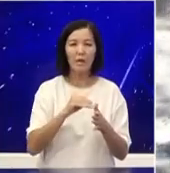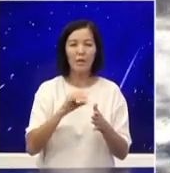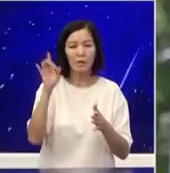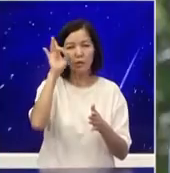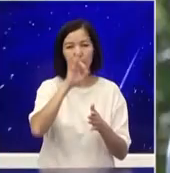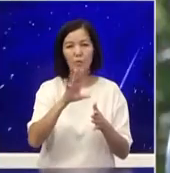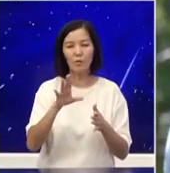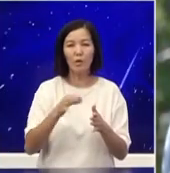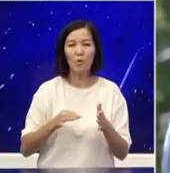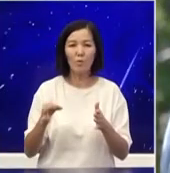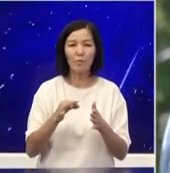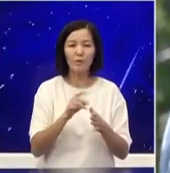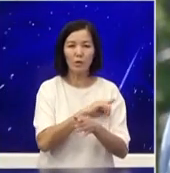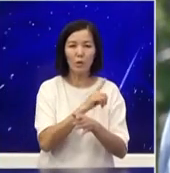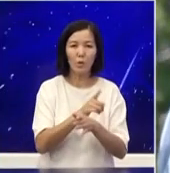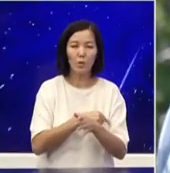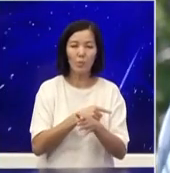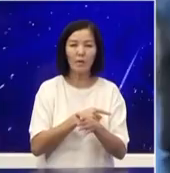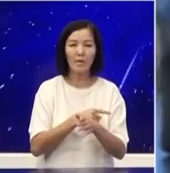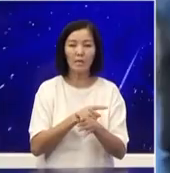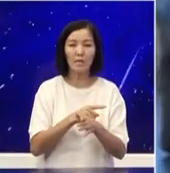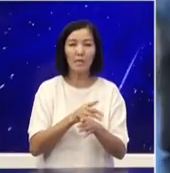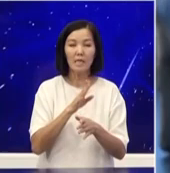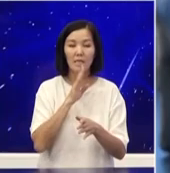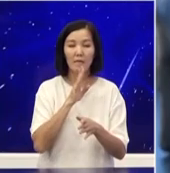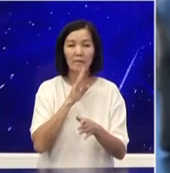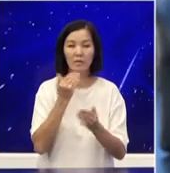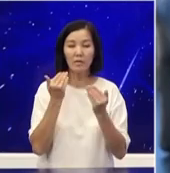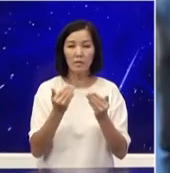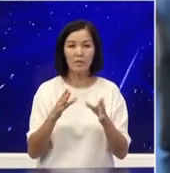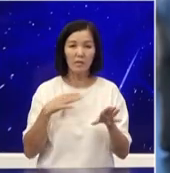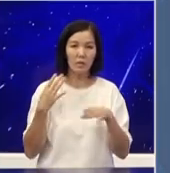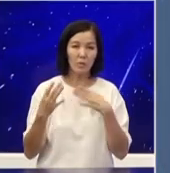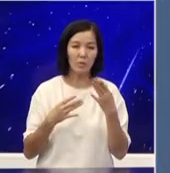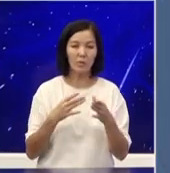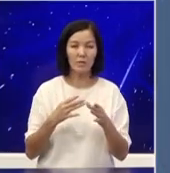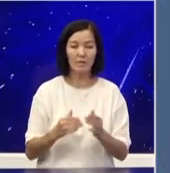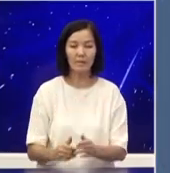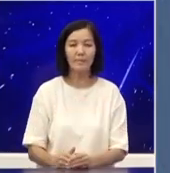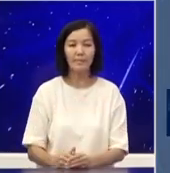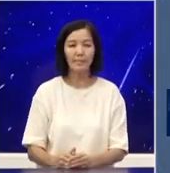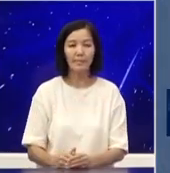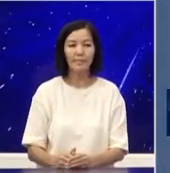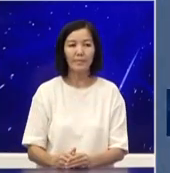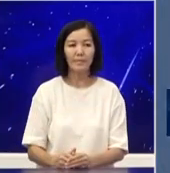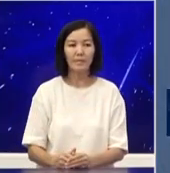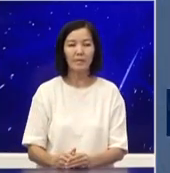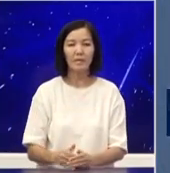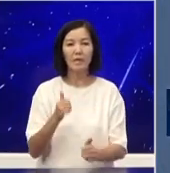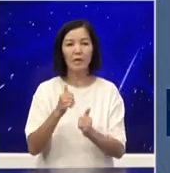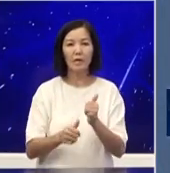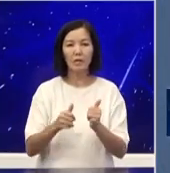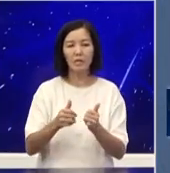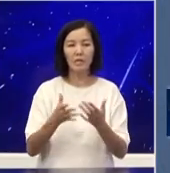Хрупкая и в то же время сильная девушка делает тот же комплекс упражнений, что и профессиональные спортсмены. Ежедневно делаю